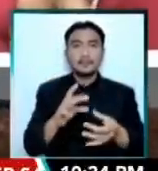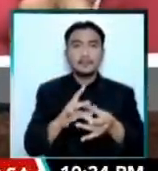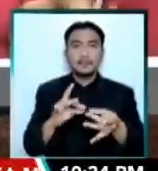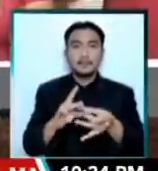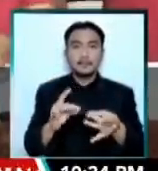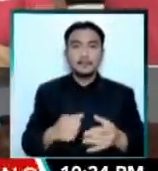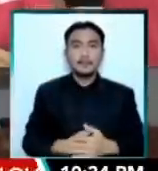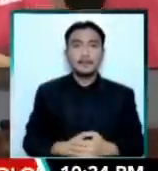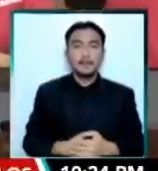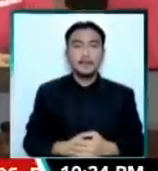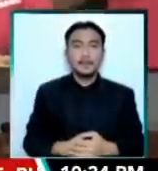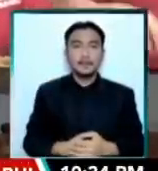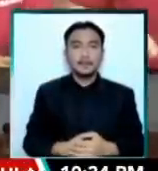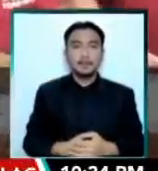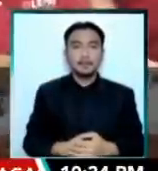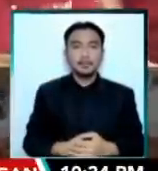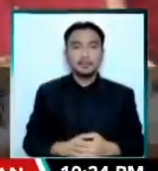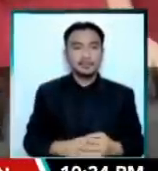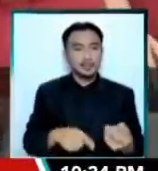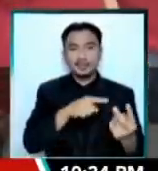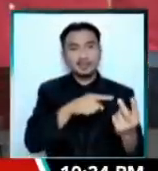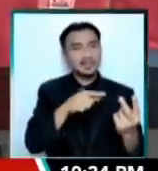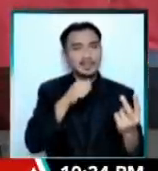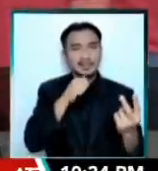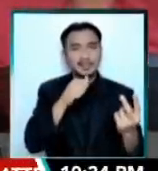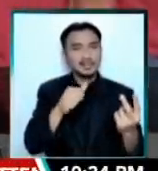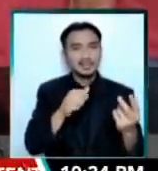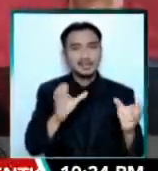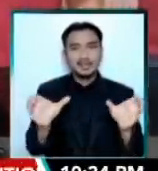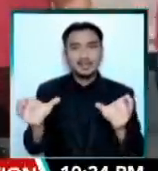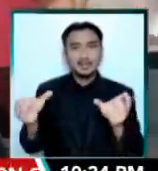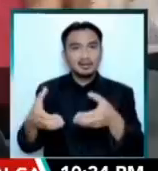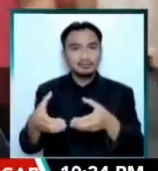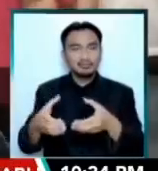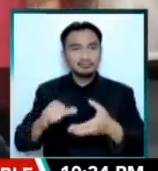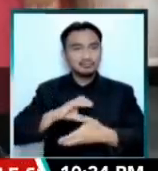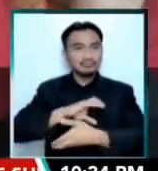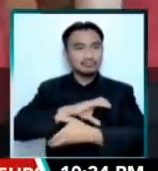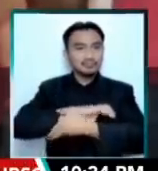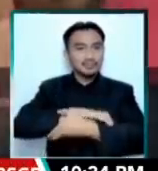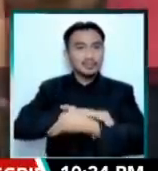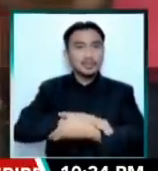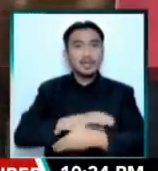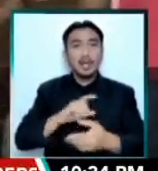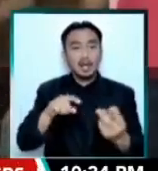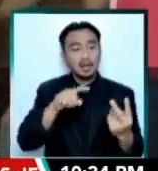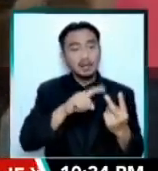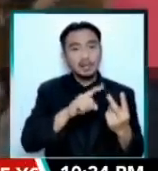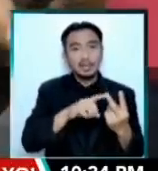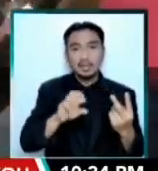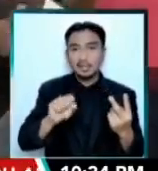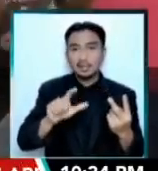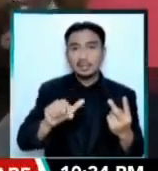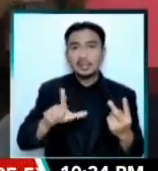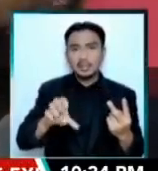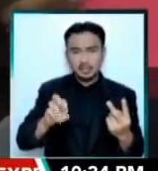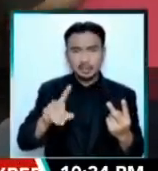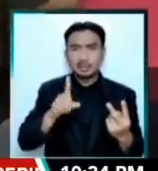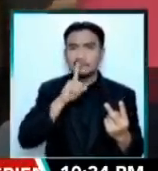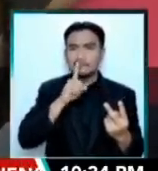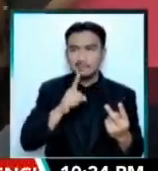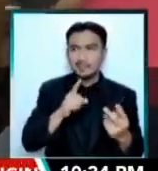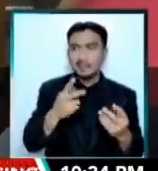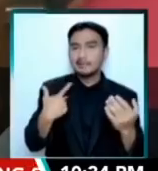Di man sila magkapartido, hayagan ng inanunsyo ni Albay 2nd District Representative Joey Salceda ang pagsuporta niya sa kandidatura